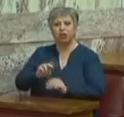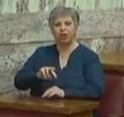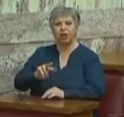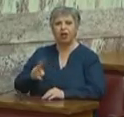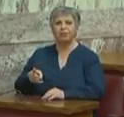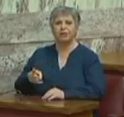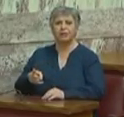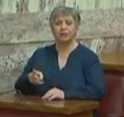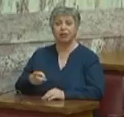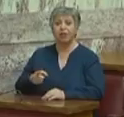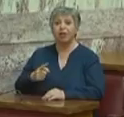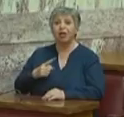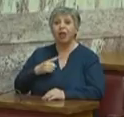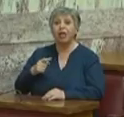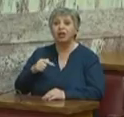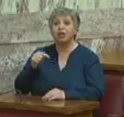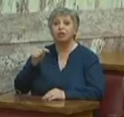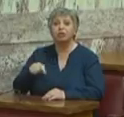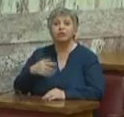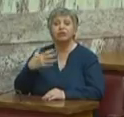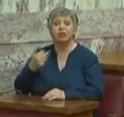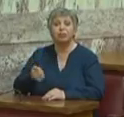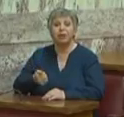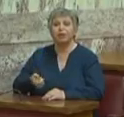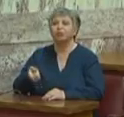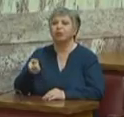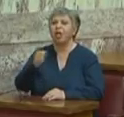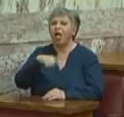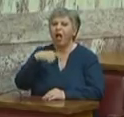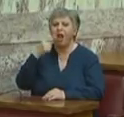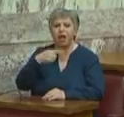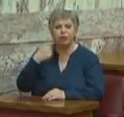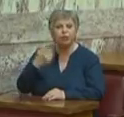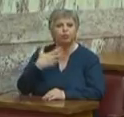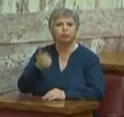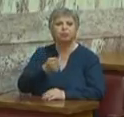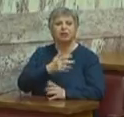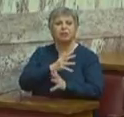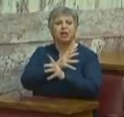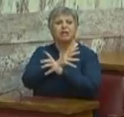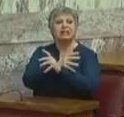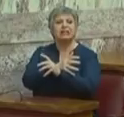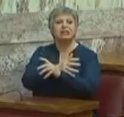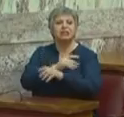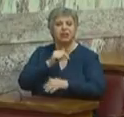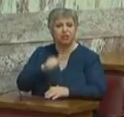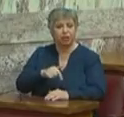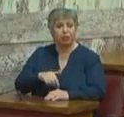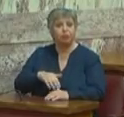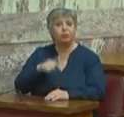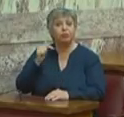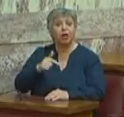μη πολιτικά πρόσωπα, για τους εισαγγελείς, οι οποίοι στολίζοντας τις μηνύσεις αυτές